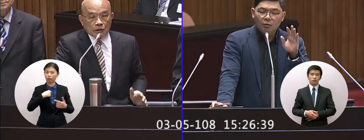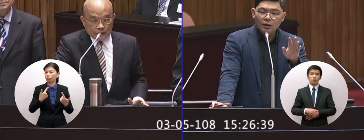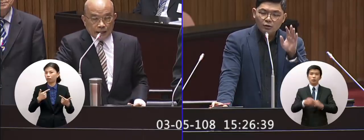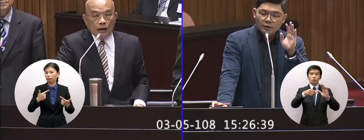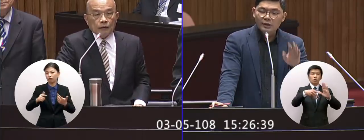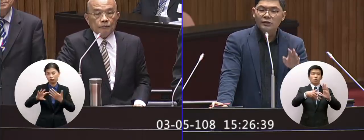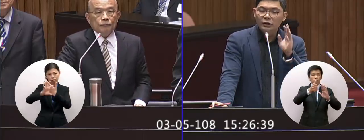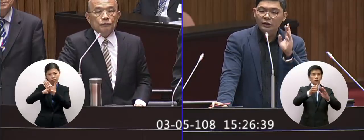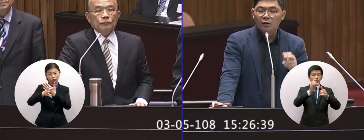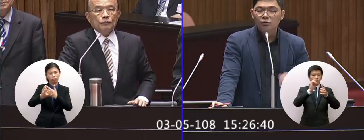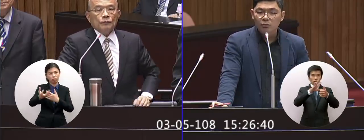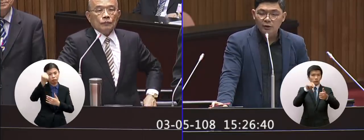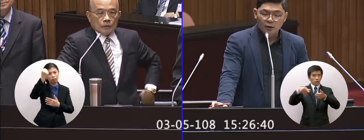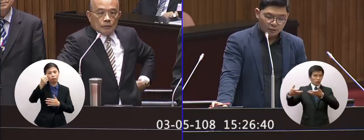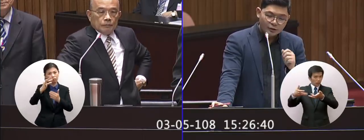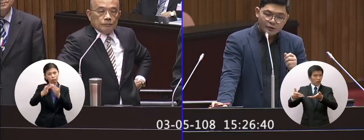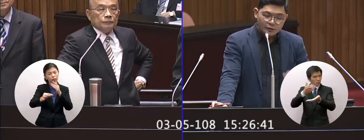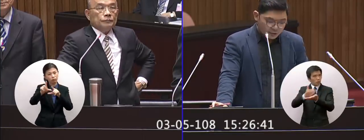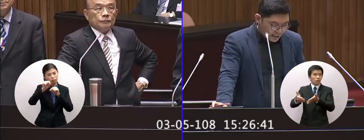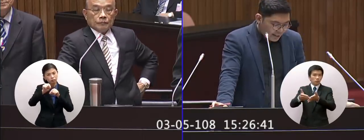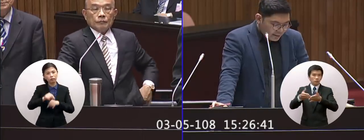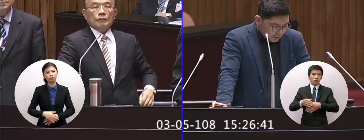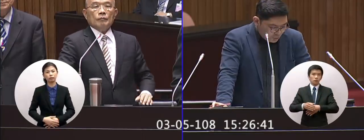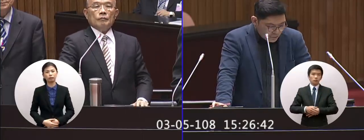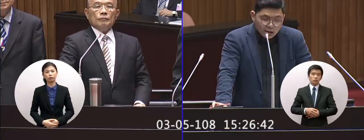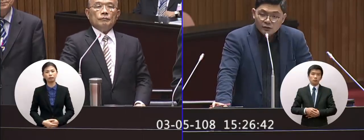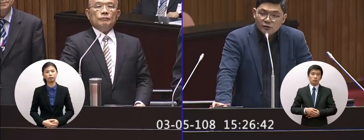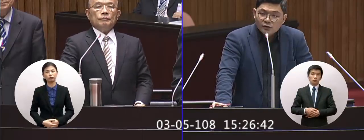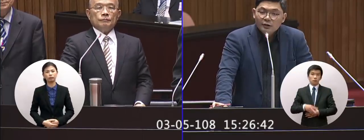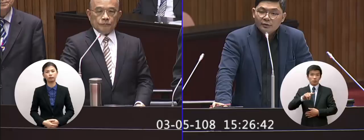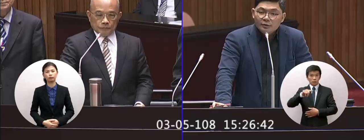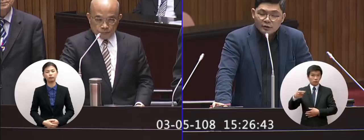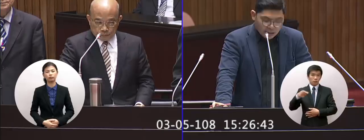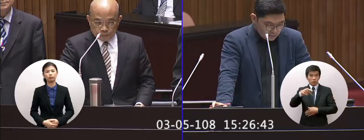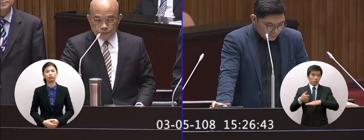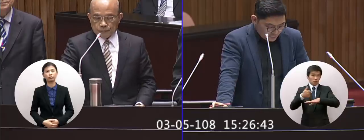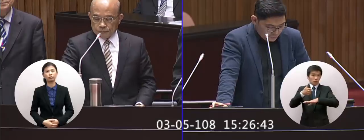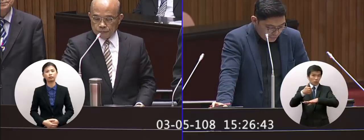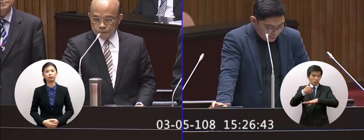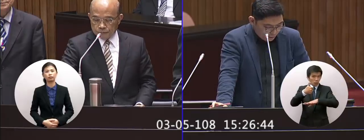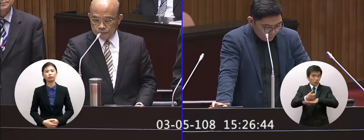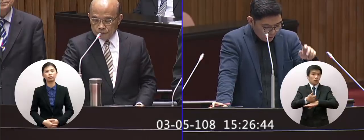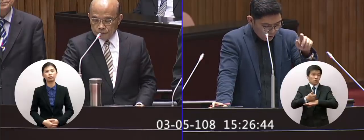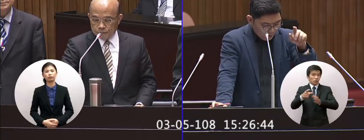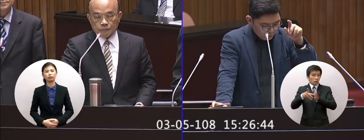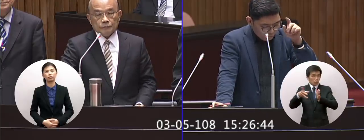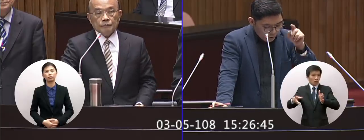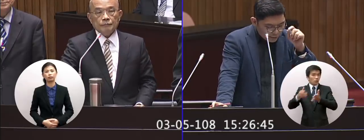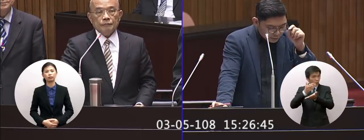怎么样就能。 我跟你说，这件事情你要处理，尤其是在接下来你执政的剩下的这个时间，